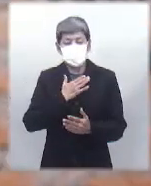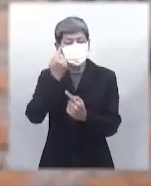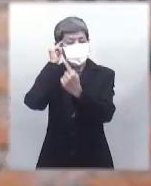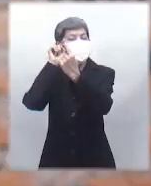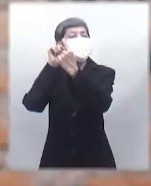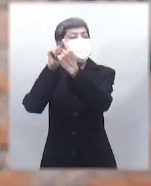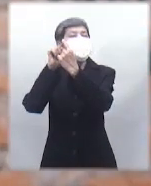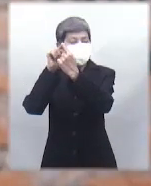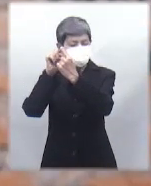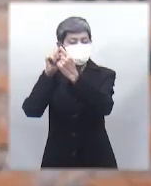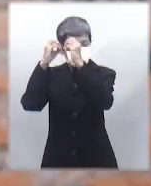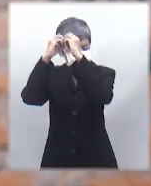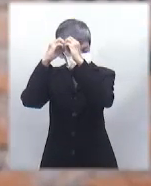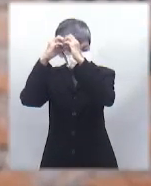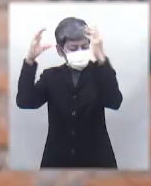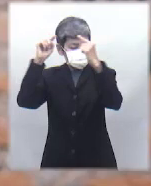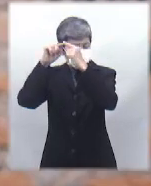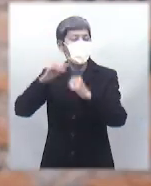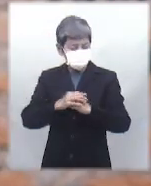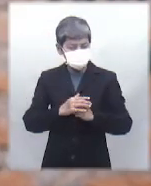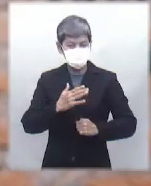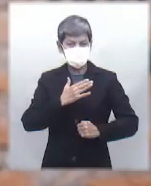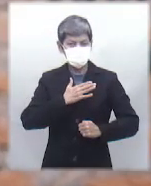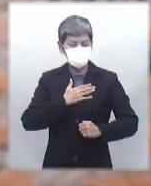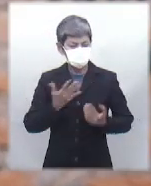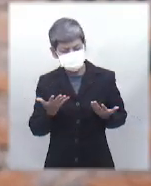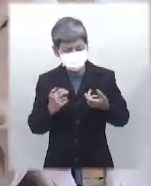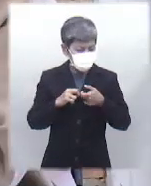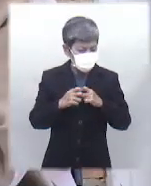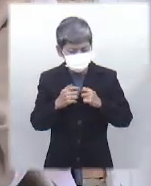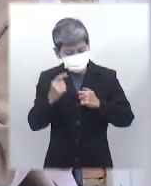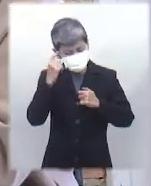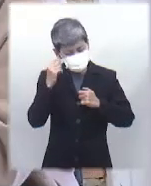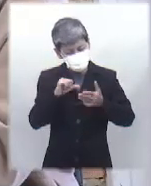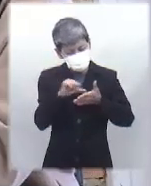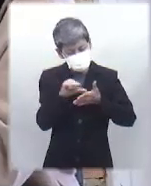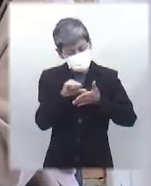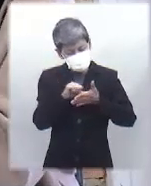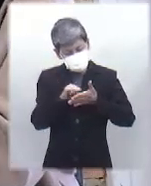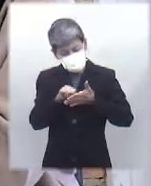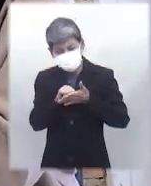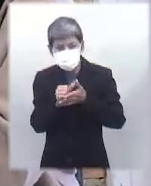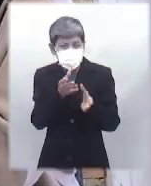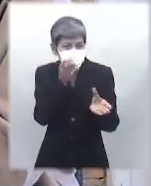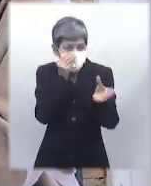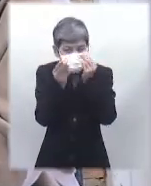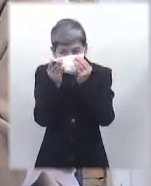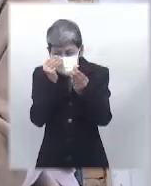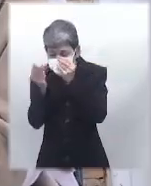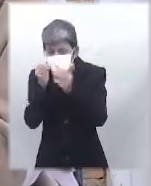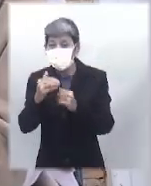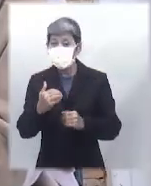ตั้งเป้าหมายไว้ชัดเจนแล้วนะครับเราต้องมาดูว่าในตัวเรานี่ขาดอะไรนะครับเราก็ต้องหาความรู้จุดนั้นแต่บางครั้งเนี่ย